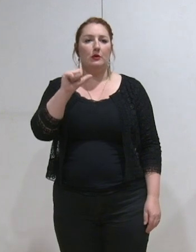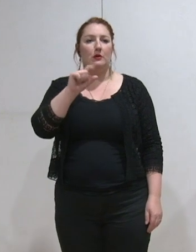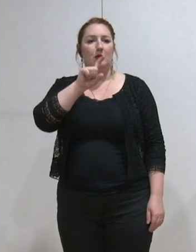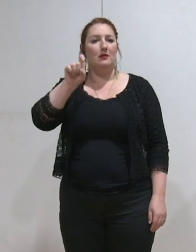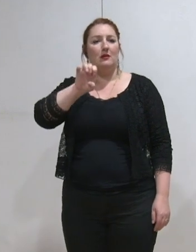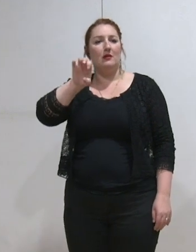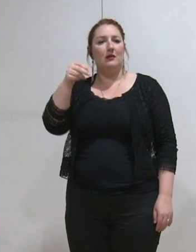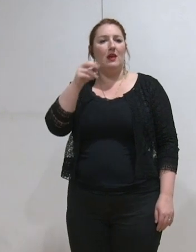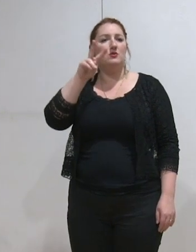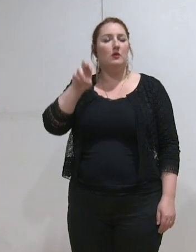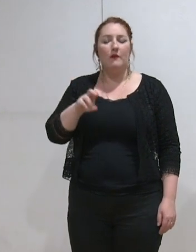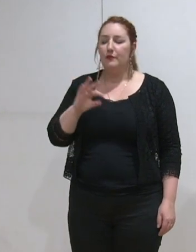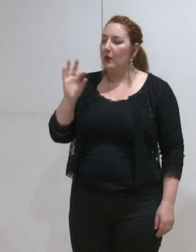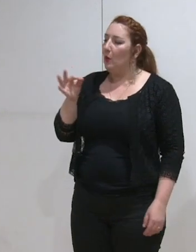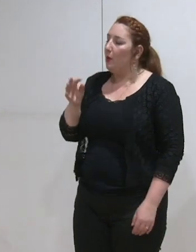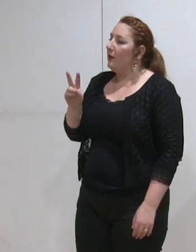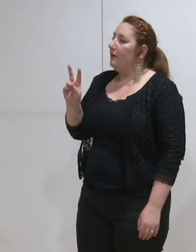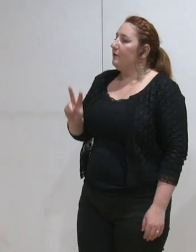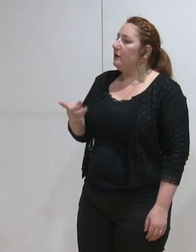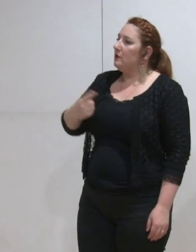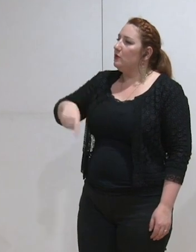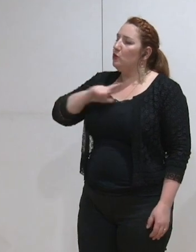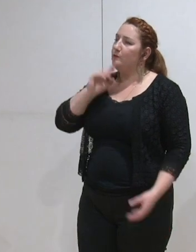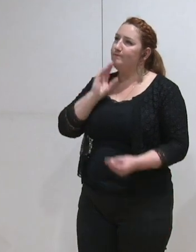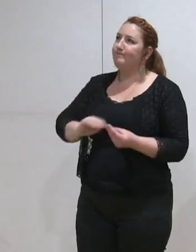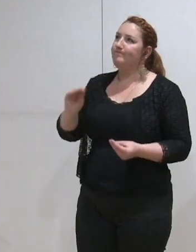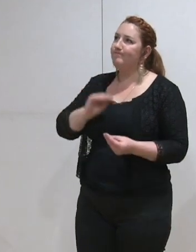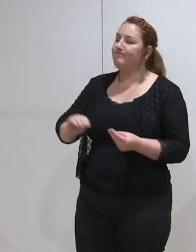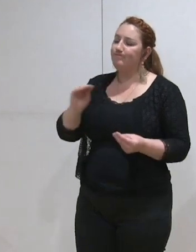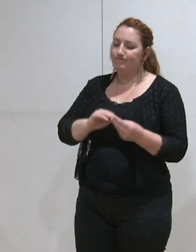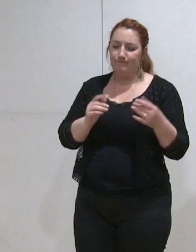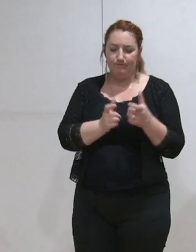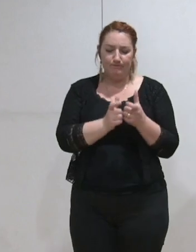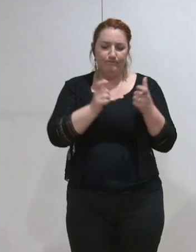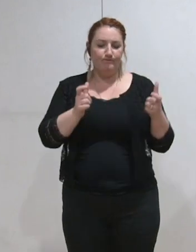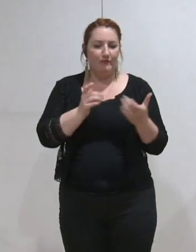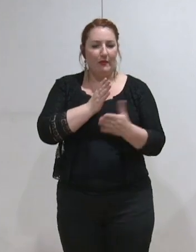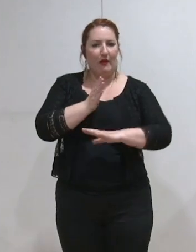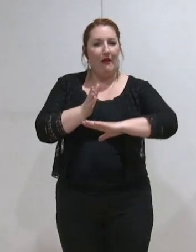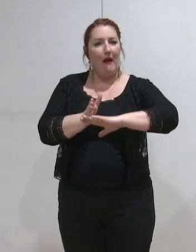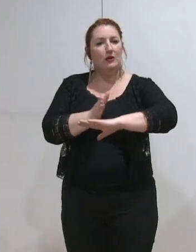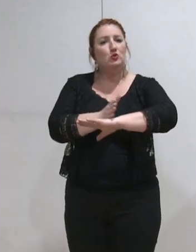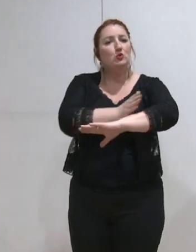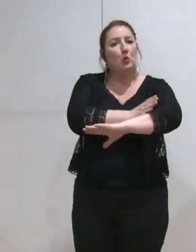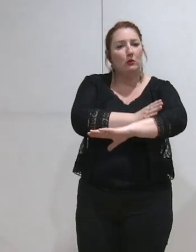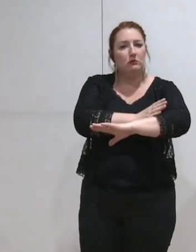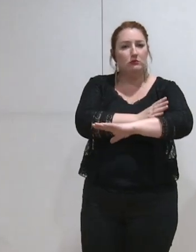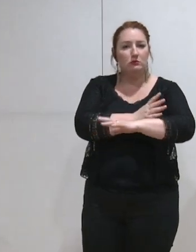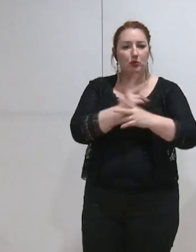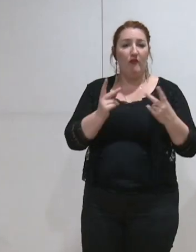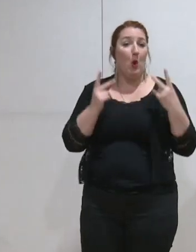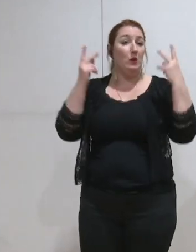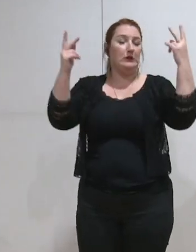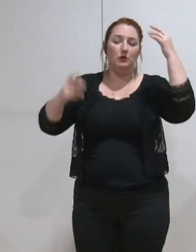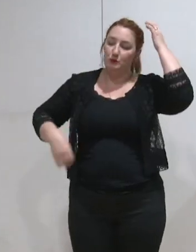oui enfin nous sommes poser cette question de la de la valorisation des des actions il s'avère qu'il y a deux cas de